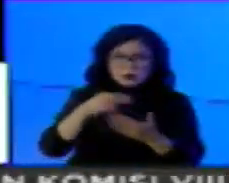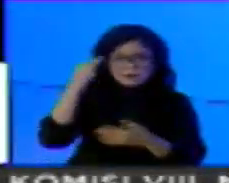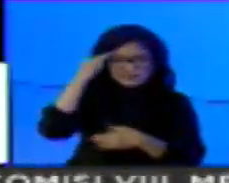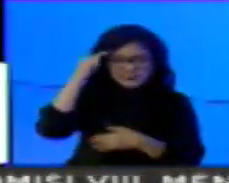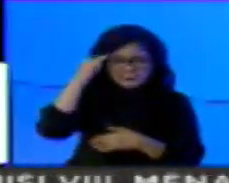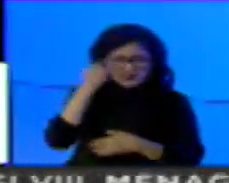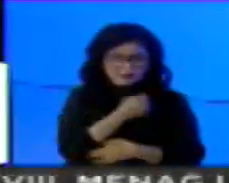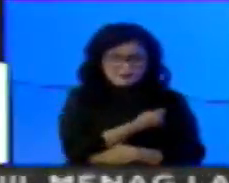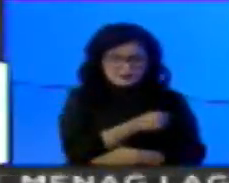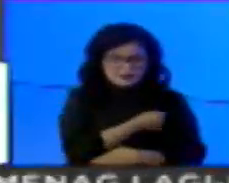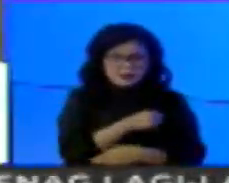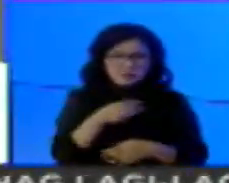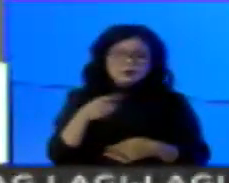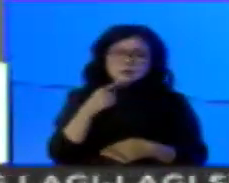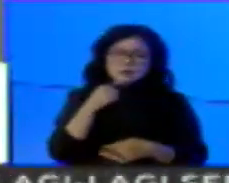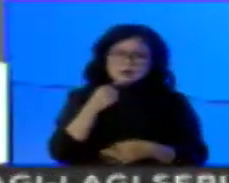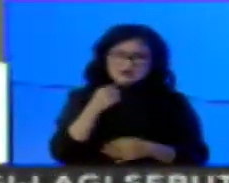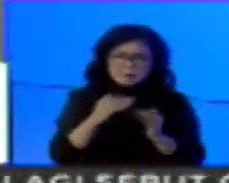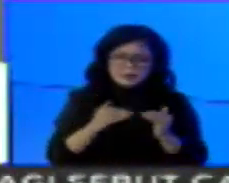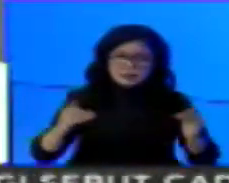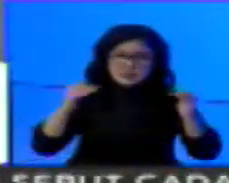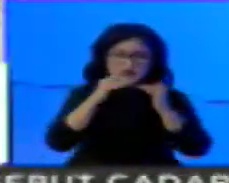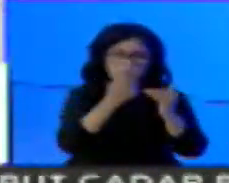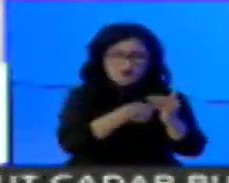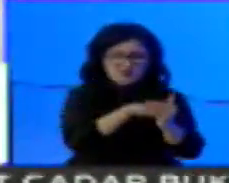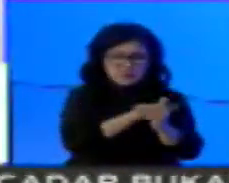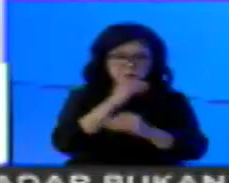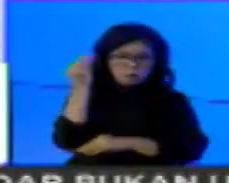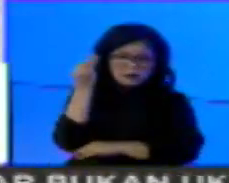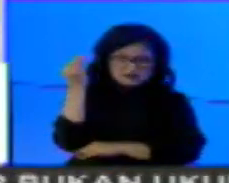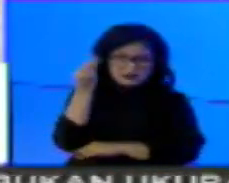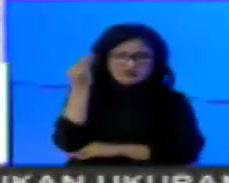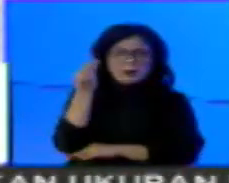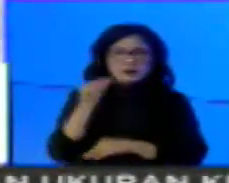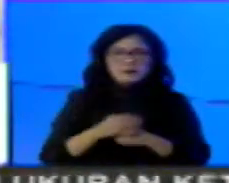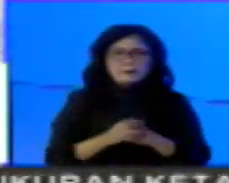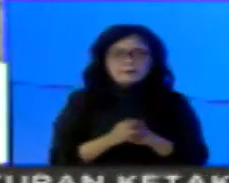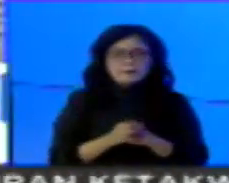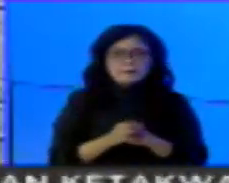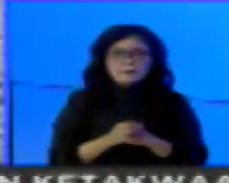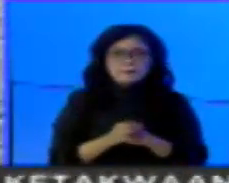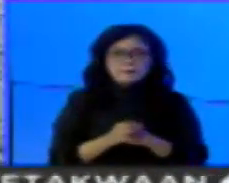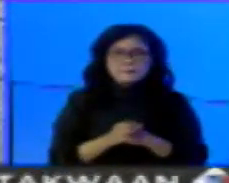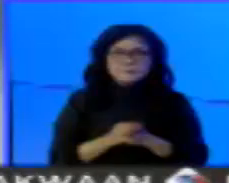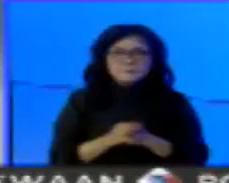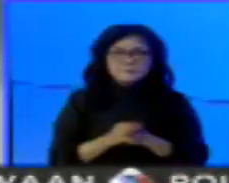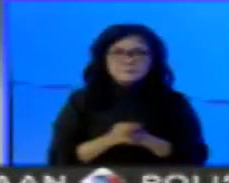kementerian terkait, untuk meningkatkan kualitas pariwisata dalam negeri. Tim Liputan iNews melaporkan.